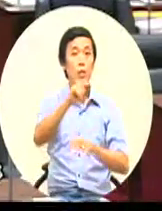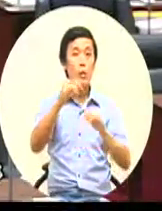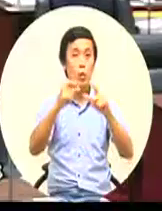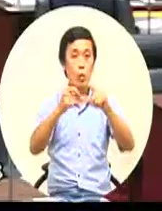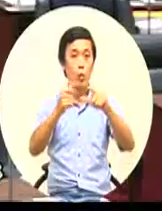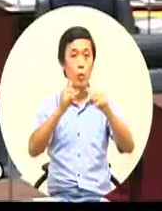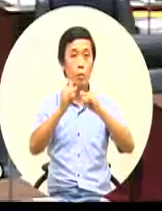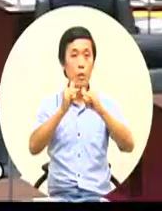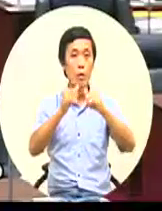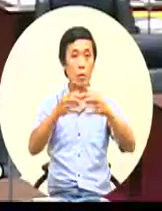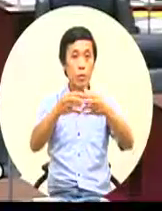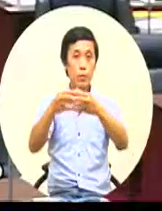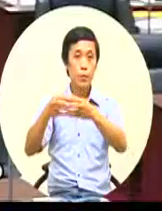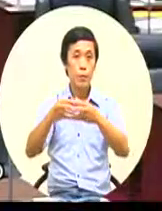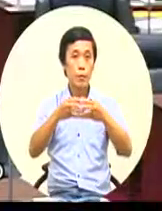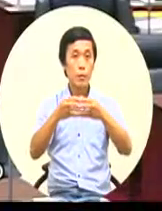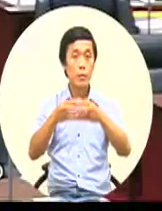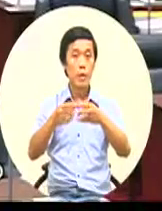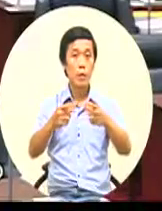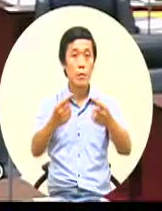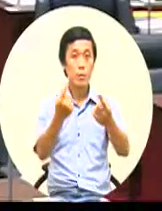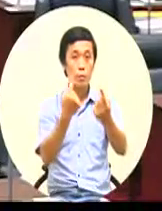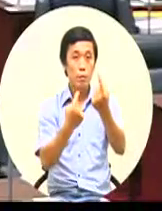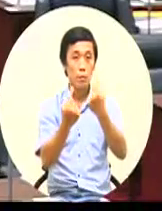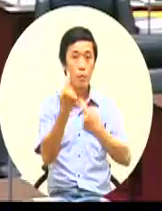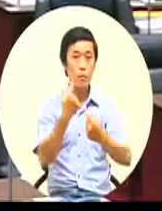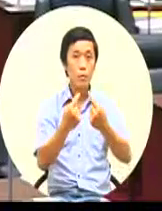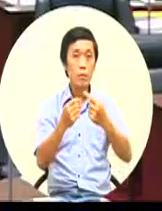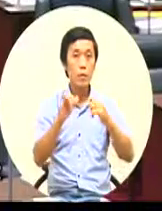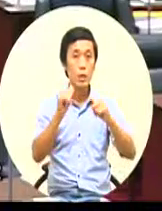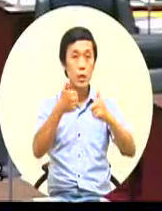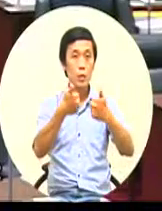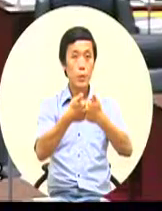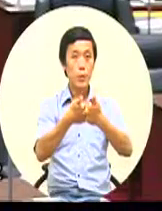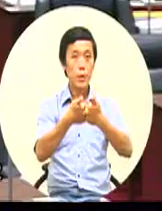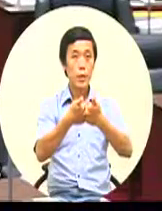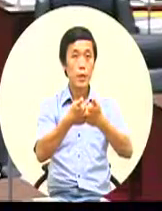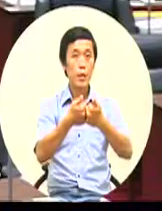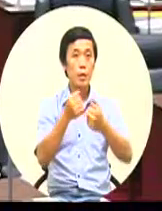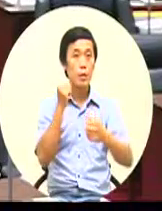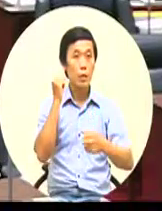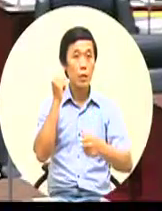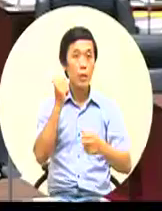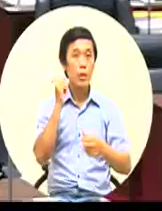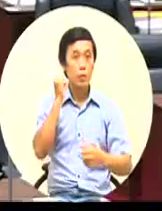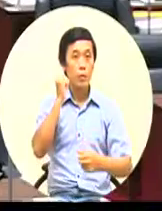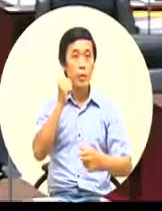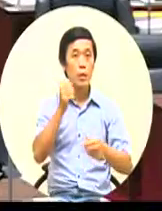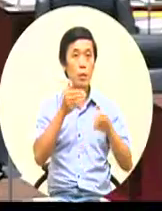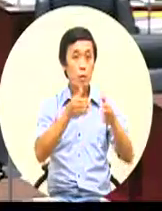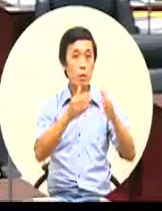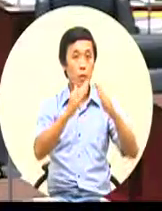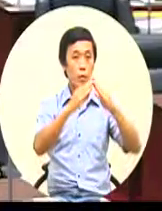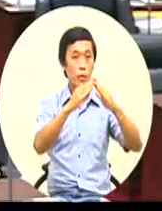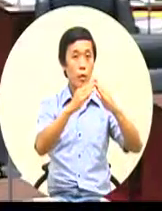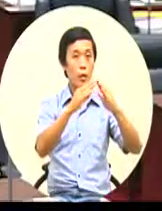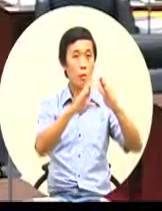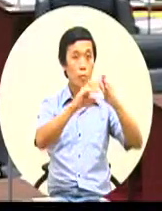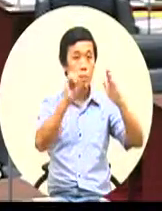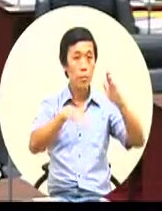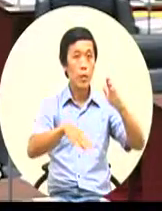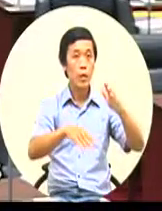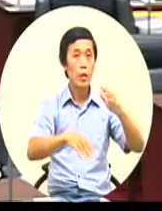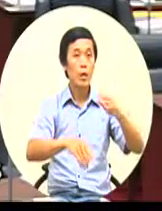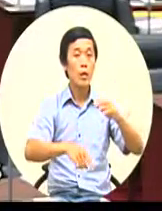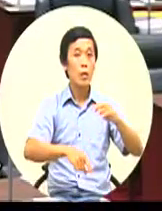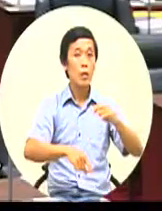体来伫咱议会来顶前反拆迁、反污染遮个事